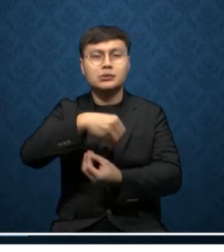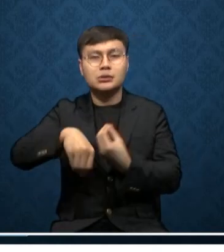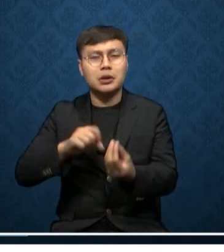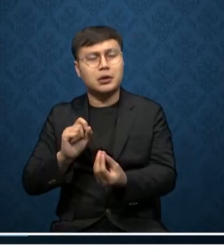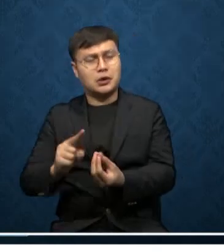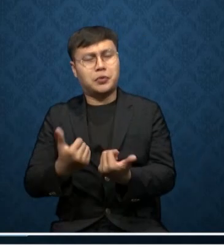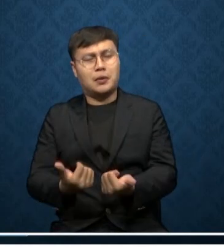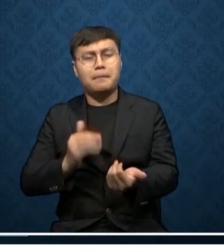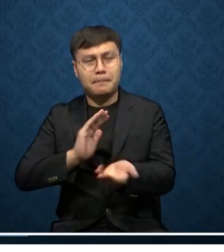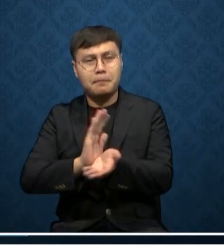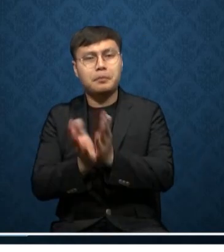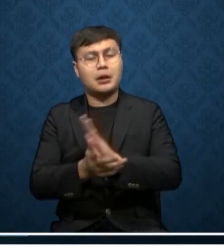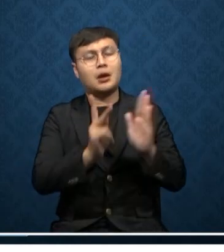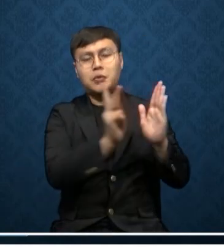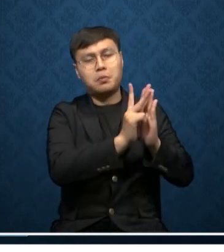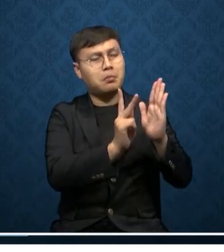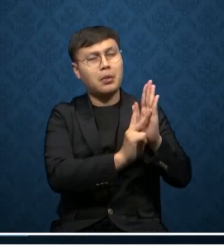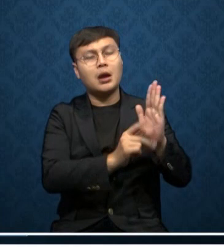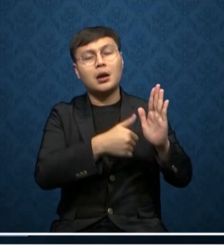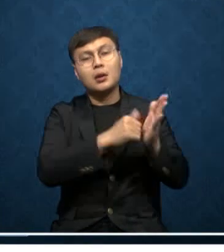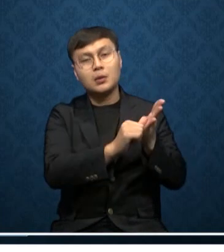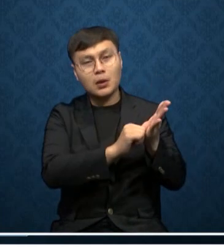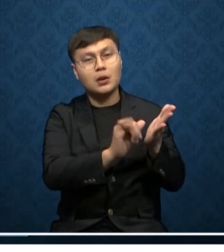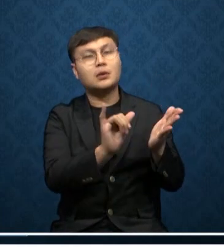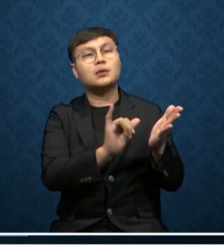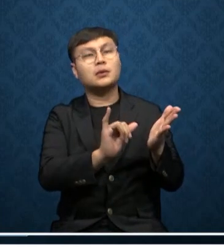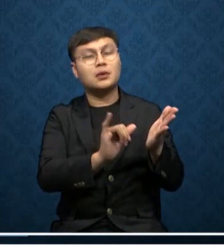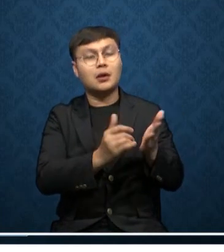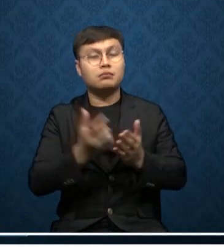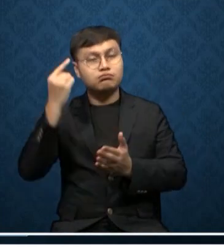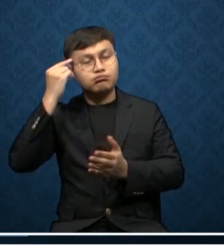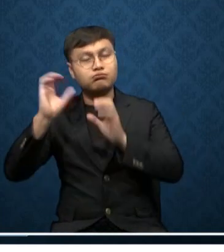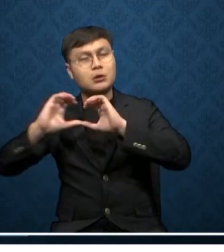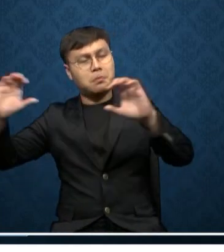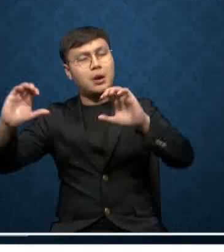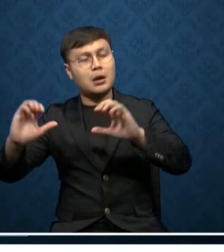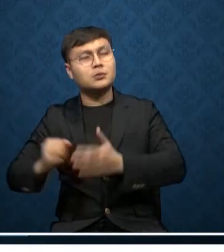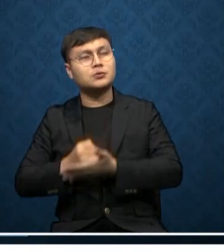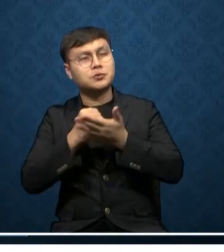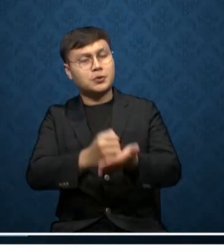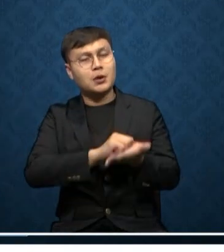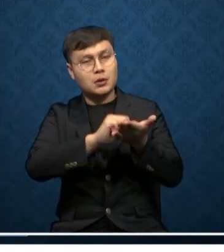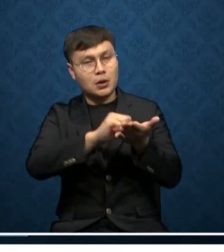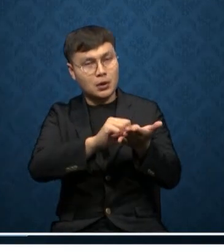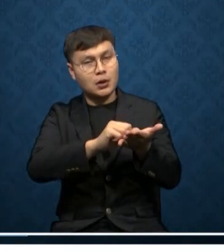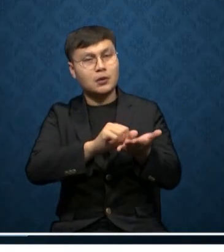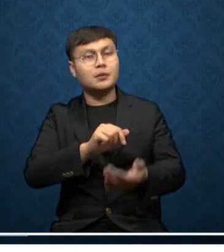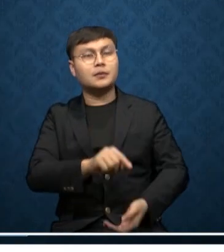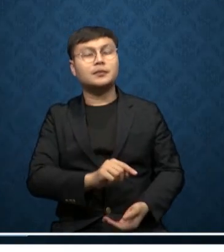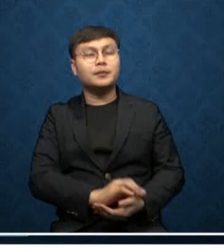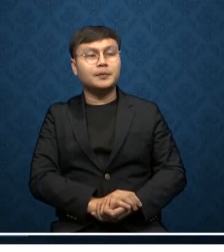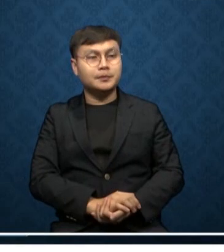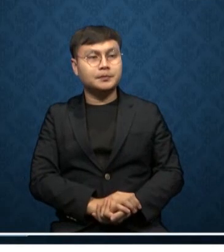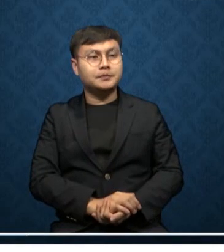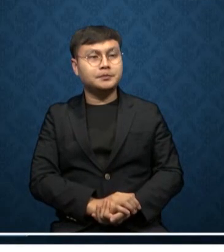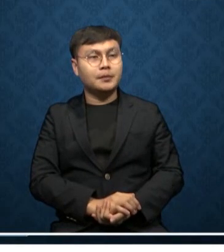เปลี่ยนไปเยอะแต่ได้ไม่มีการปรับเปลี่ยนตรงนี้ผมคิดว่าเป็นประเด็นที่ทางรัฐบาลควรเร่งไปดำเนินการและนำเสนอให้แกการแก้ไขสไลด